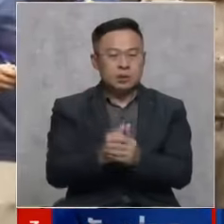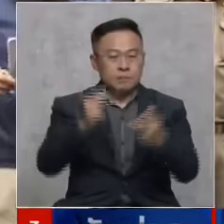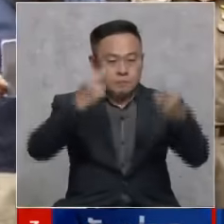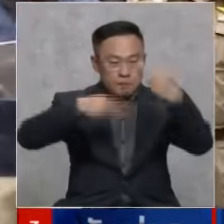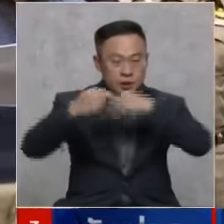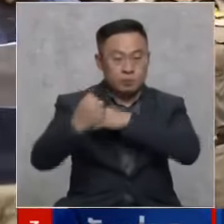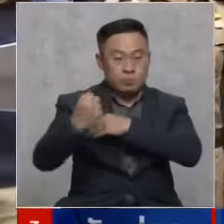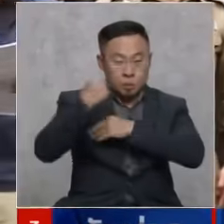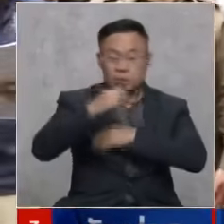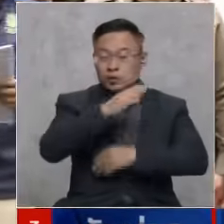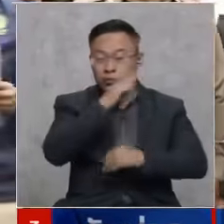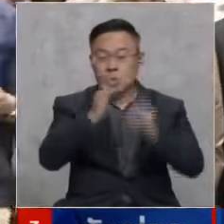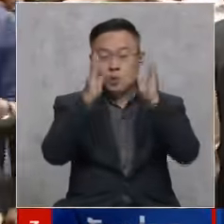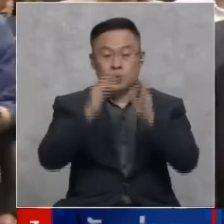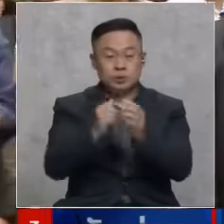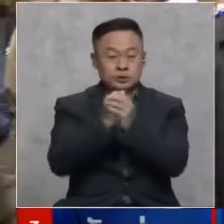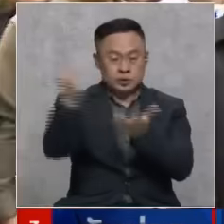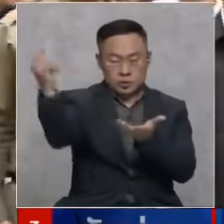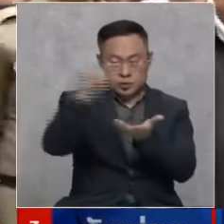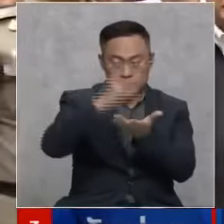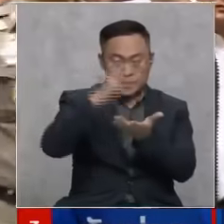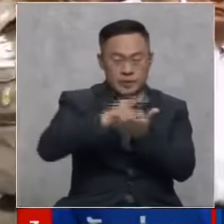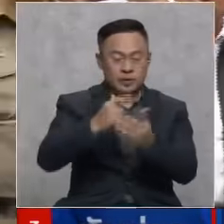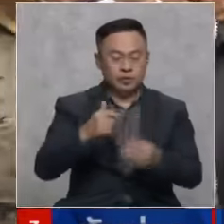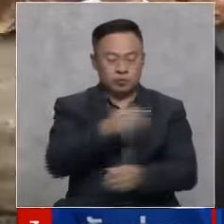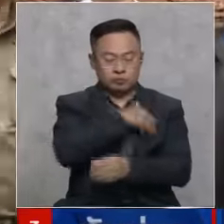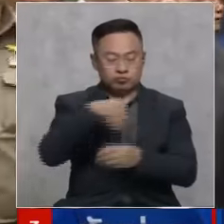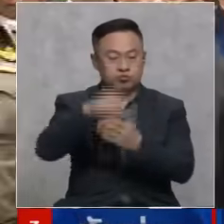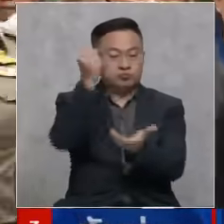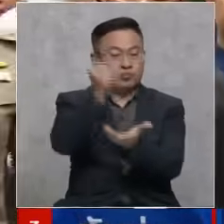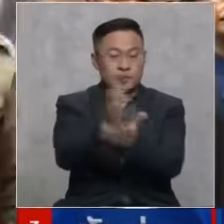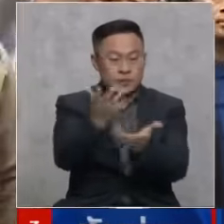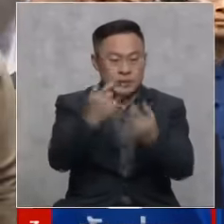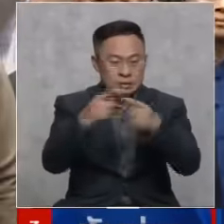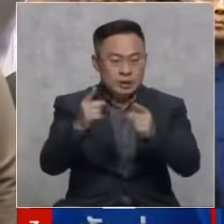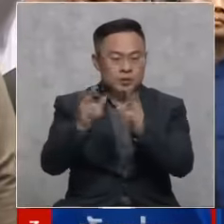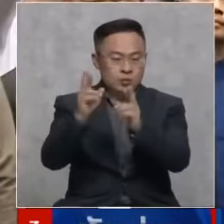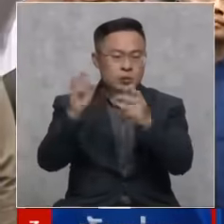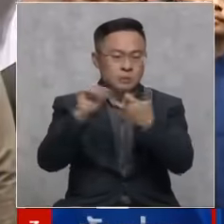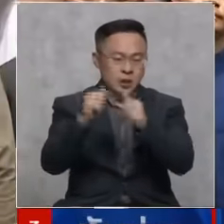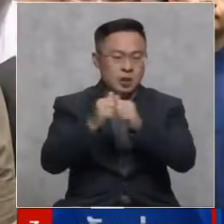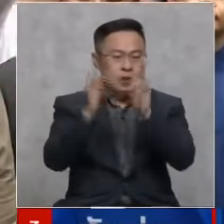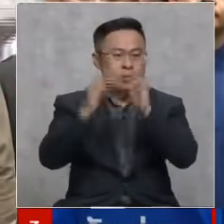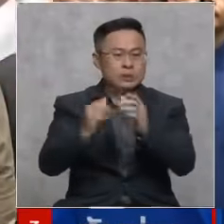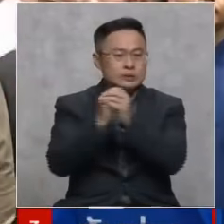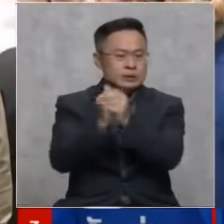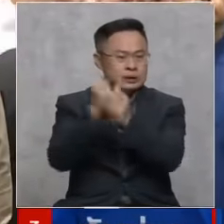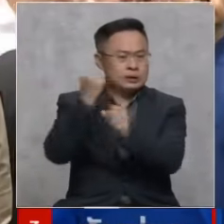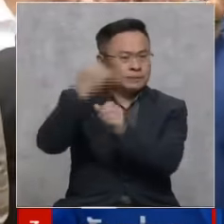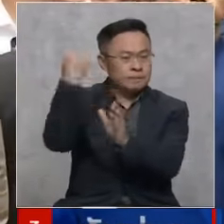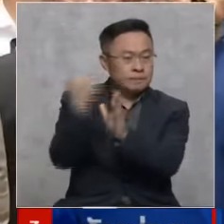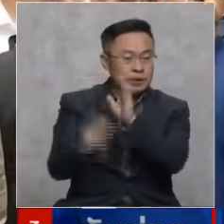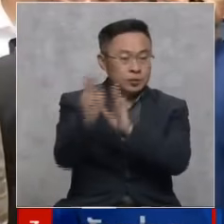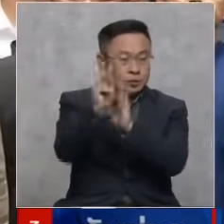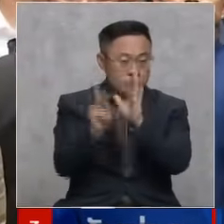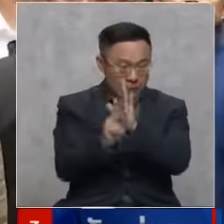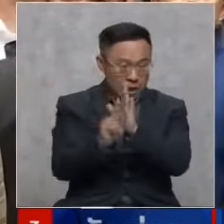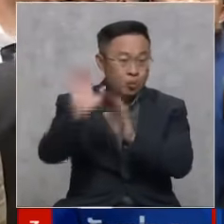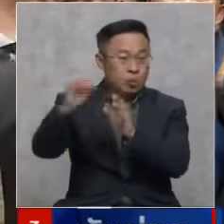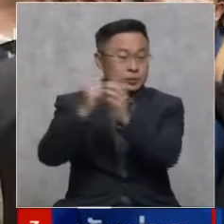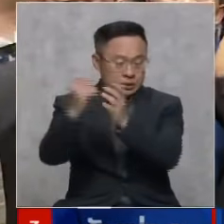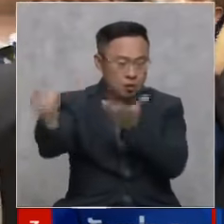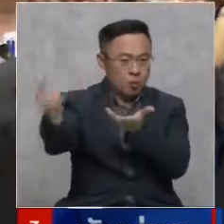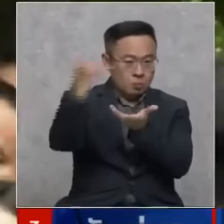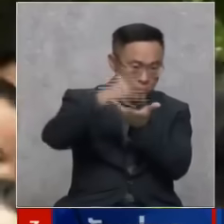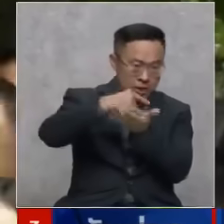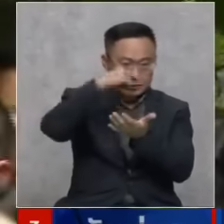คงเรื่องนี้มีการสั่งการให้ผู้การเชียงใหม่ไปแล้วนะคะเพราะว่าสิ่งสำคัญเลยอย่าให้บกพร่องอย่าให้มีปัญหาเรื่องค